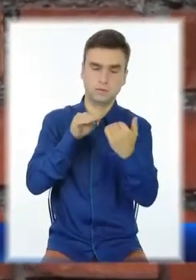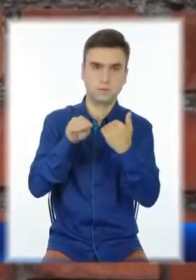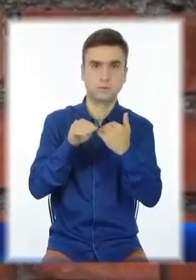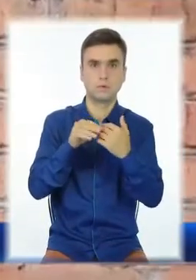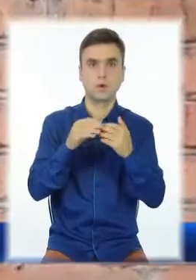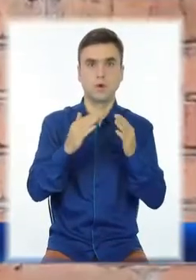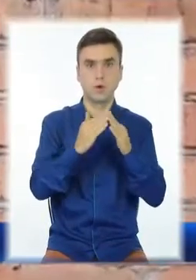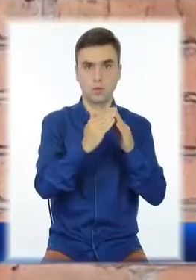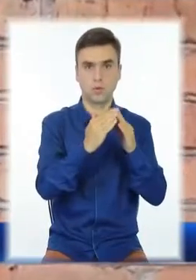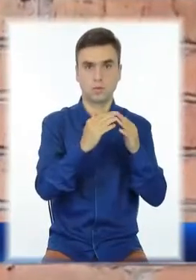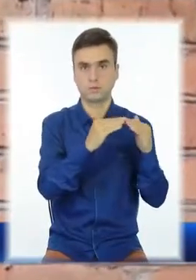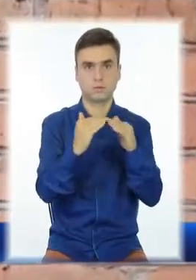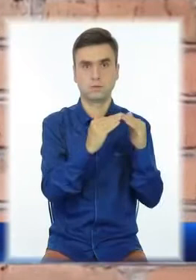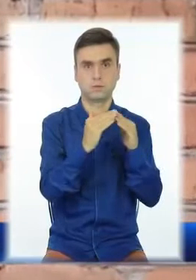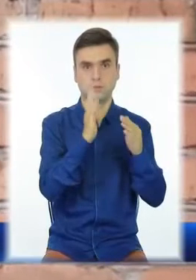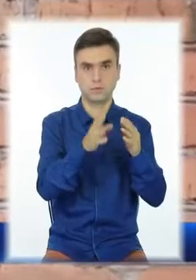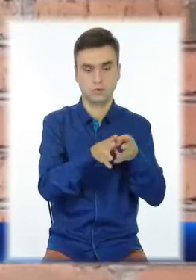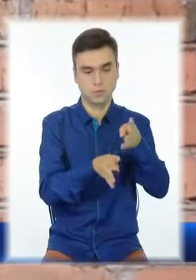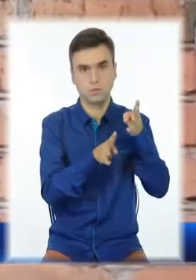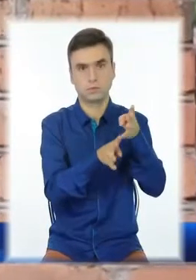буде далі?